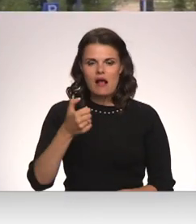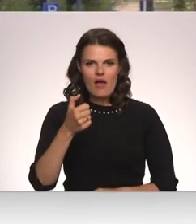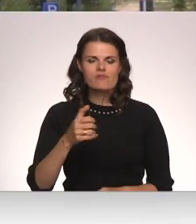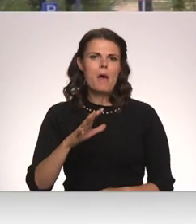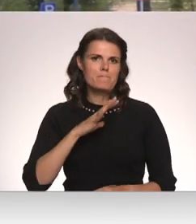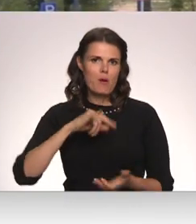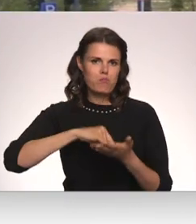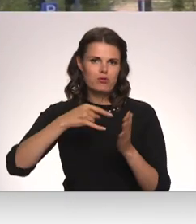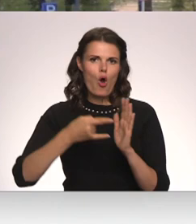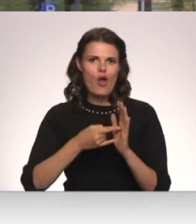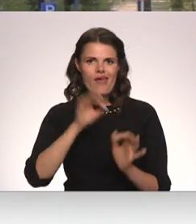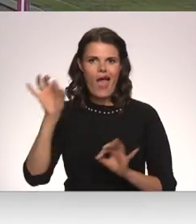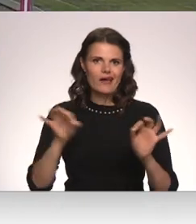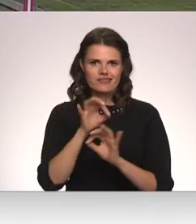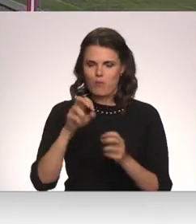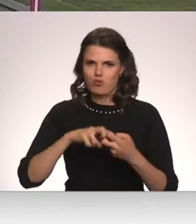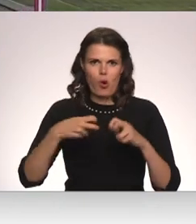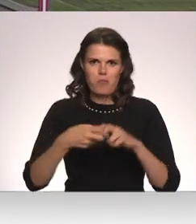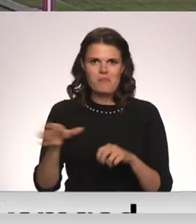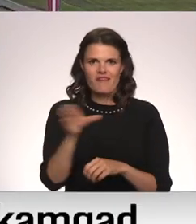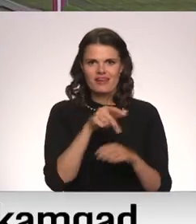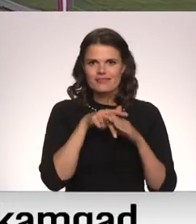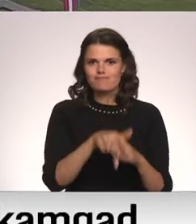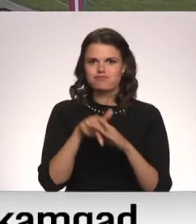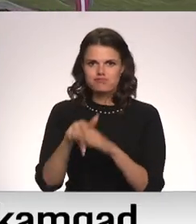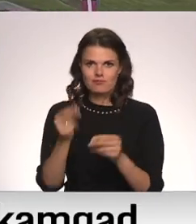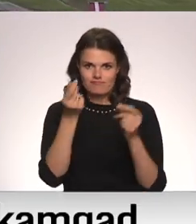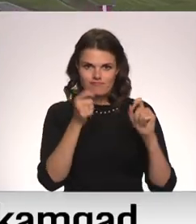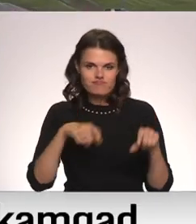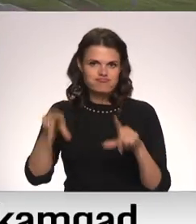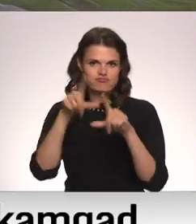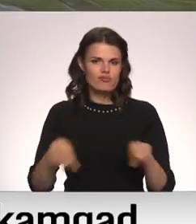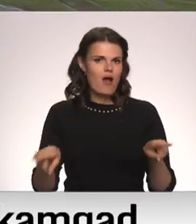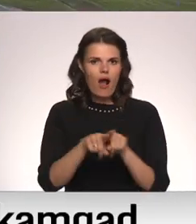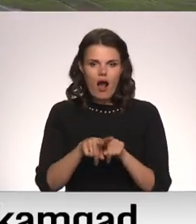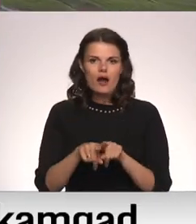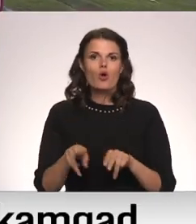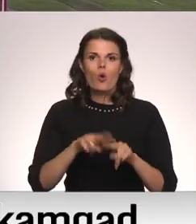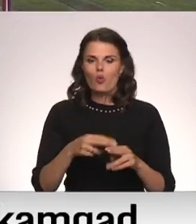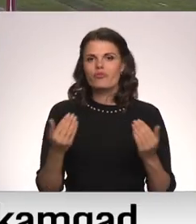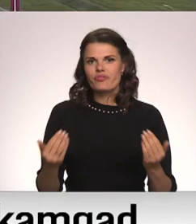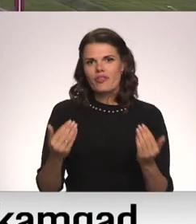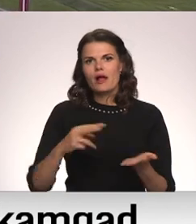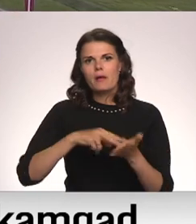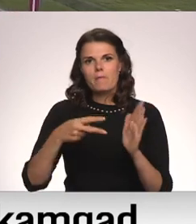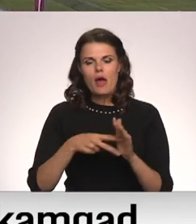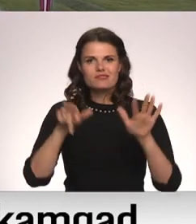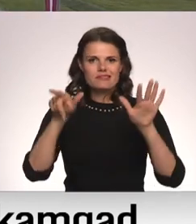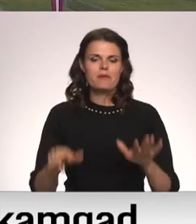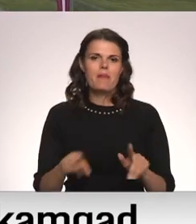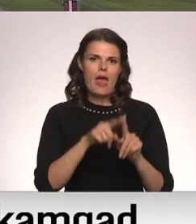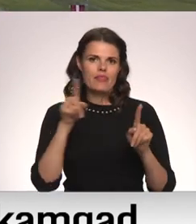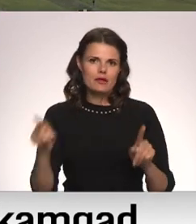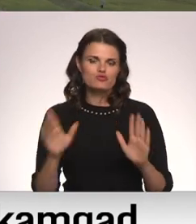jo tagad viņi visi noslogoti un arī izmaksas ir augstas. Un pašlaik ir paredzēts, ka 7 mēnešu laikā